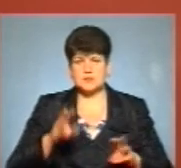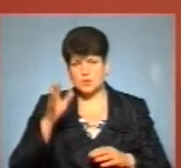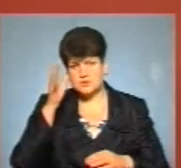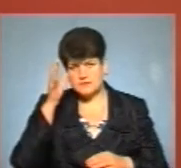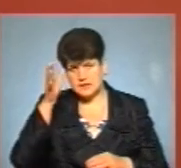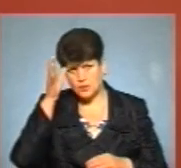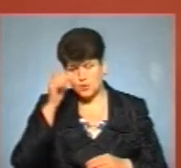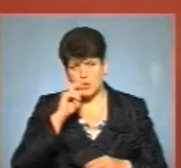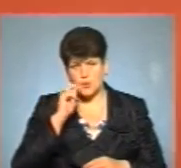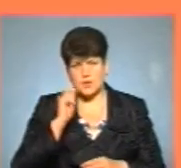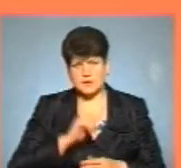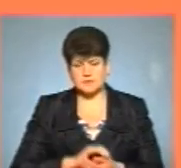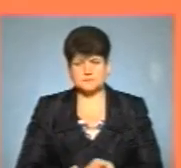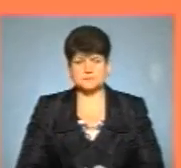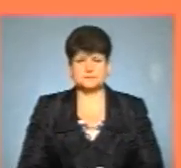України.